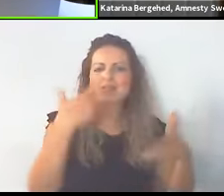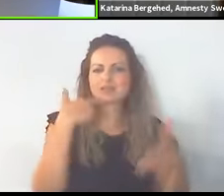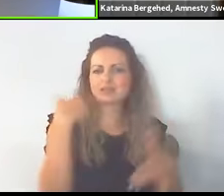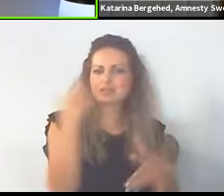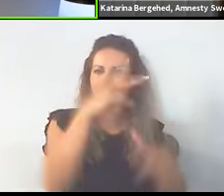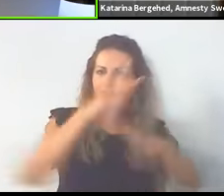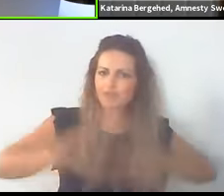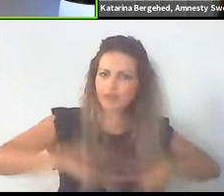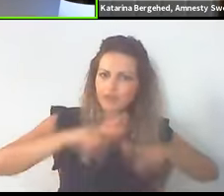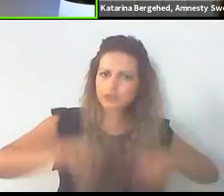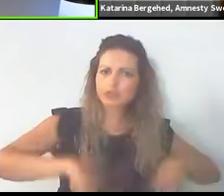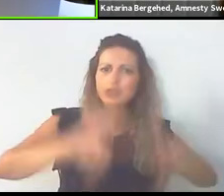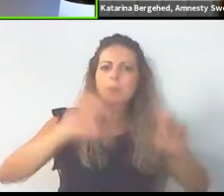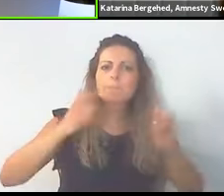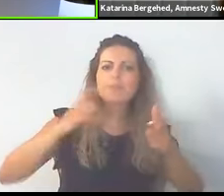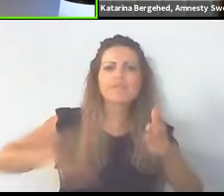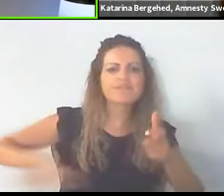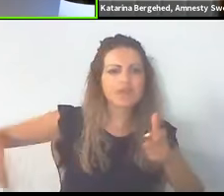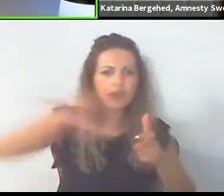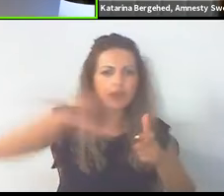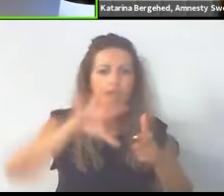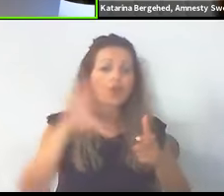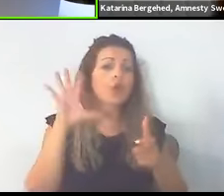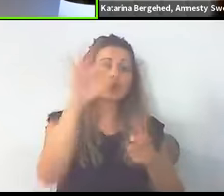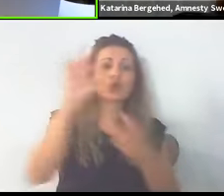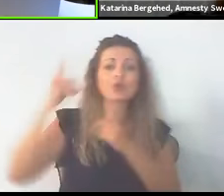κυβέρνηση για να υιοθετήσει τη Σύμβαση της Κωνσταντινούπολης.